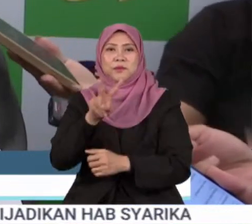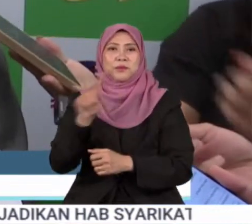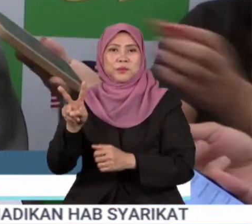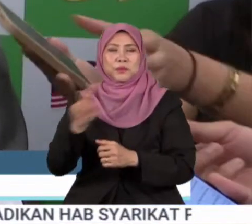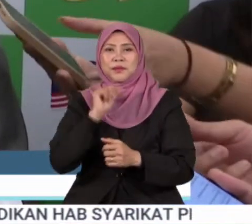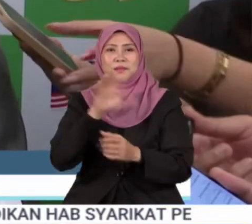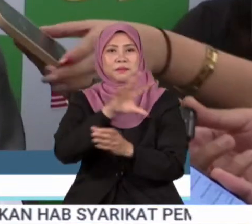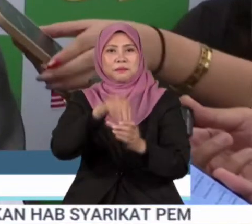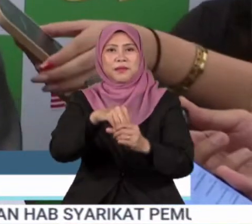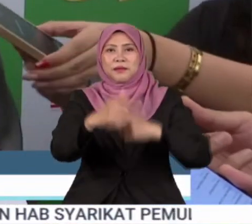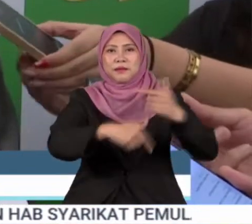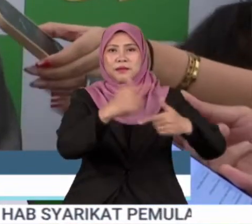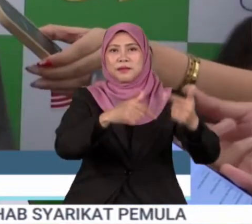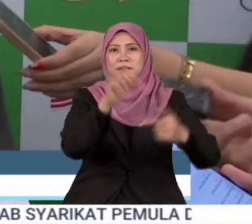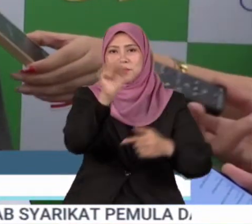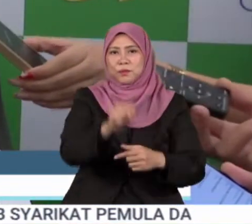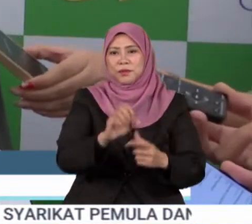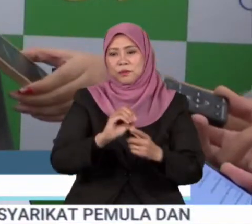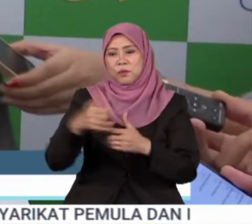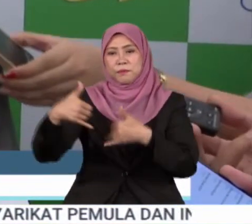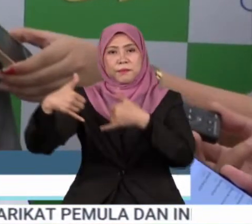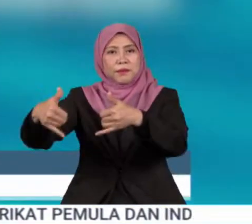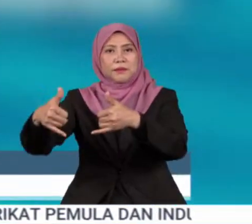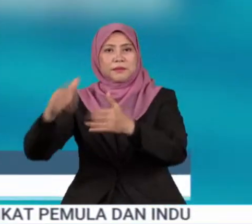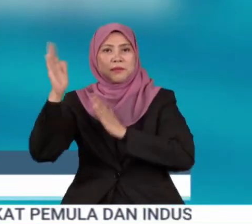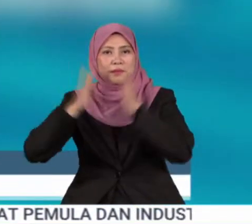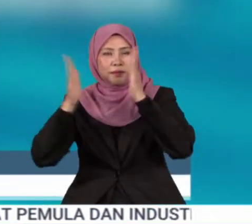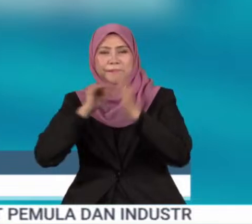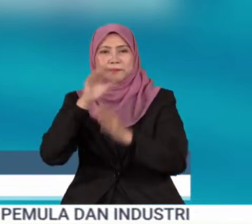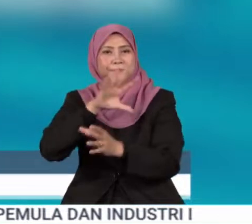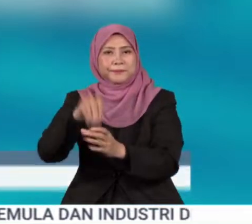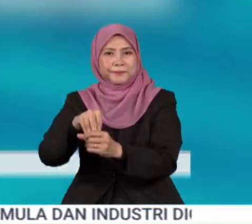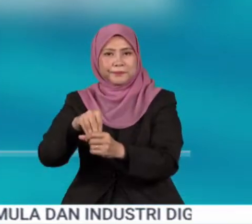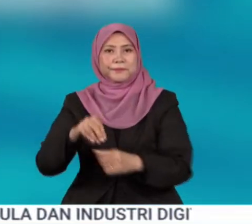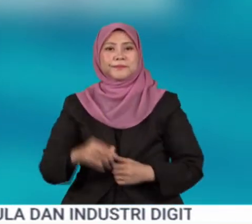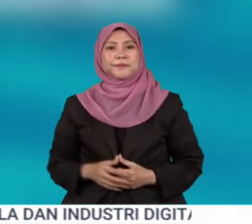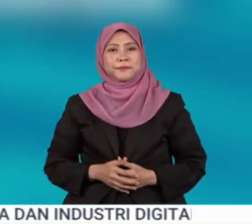tidak terlibat dalam Liga Super atau PPL Malaysia masa itu.